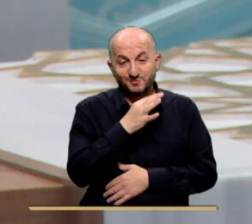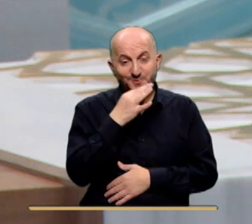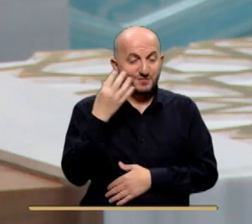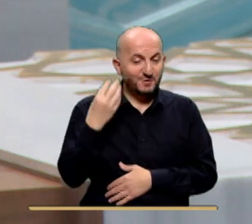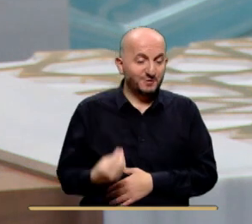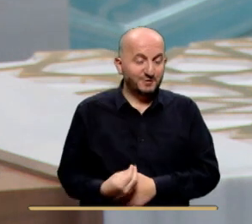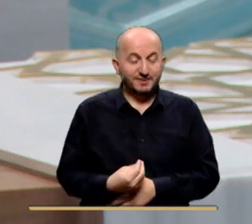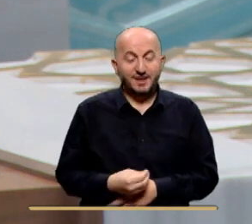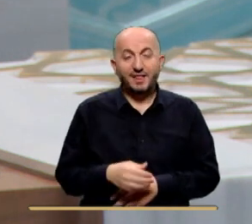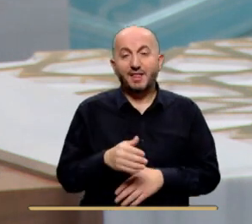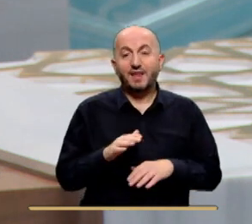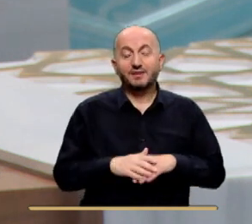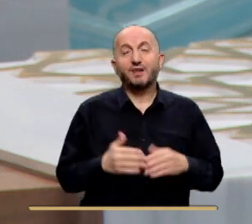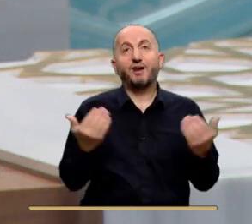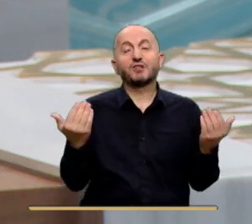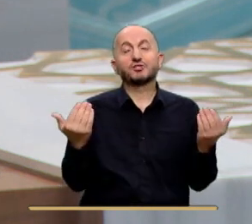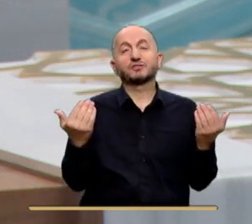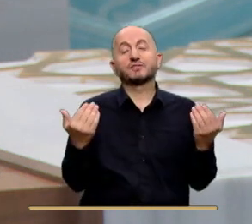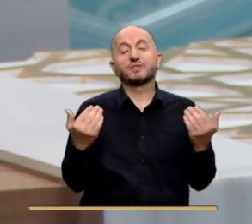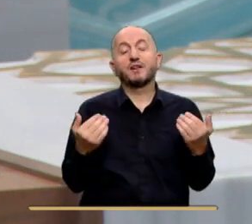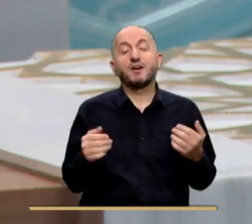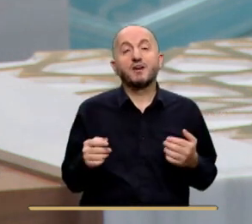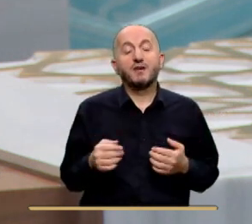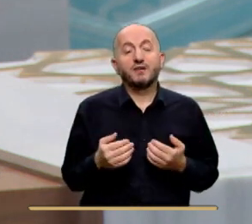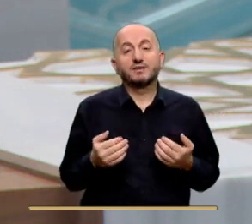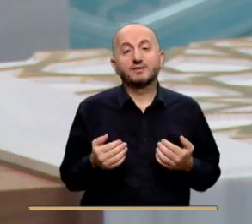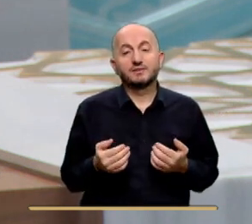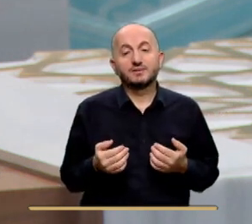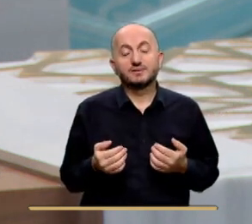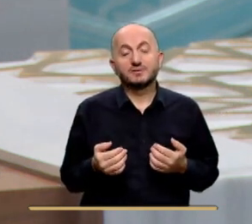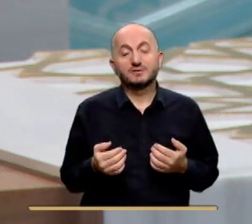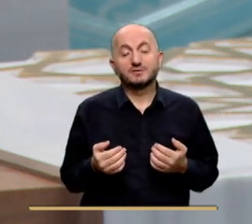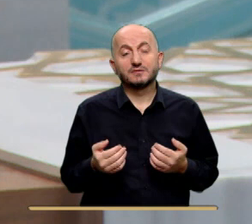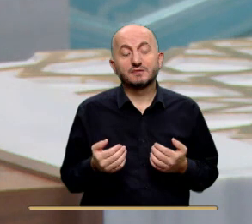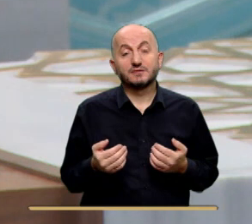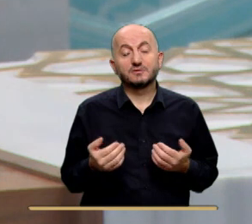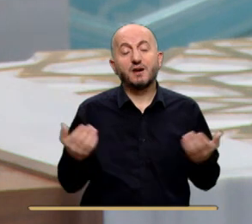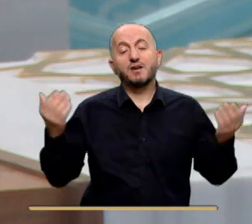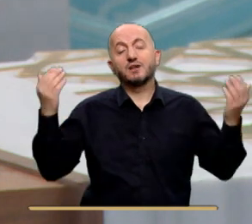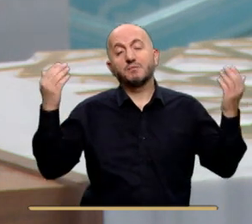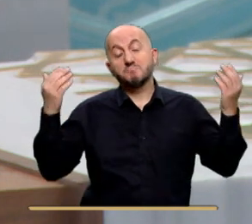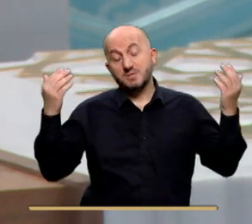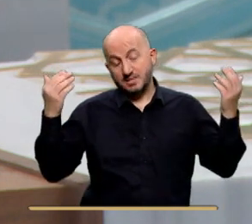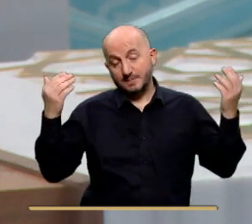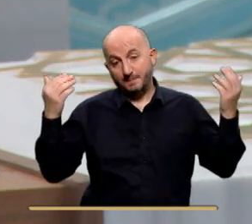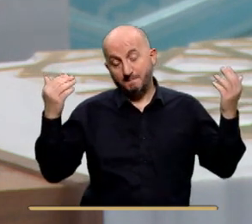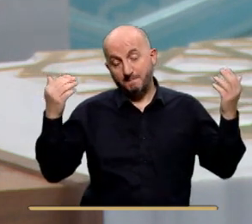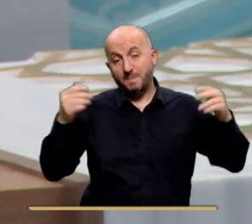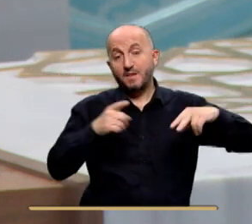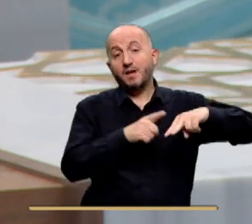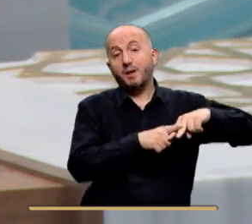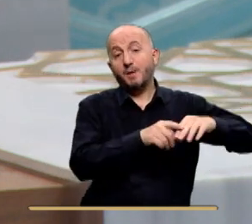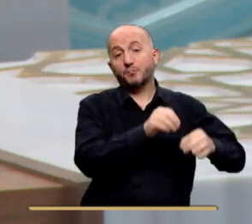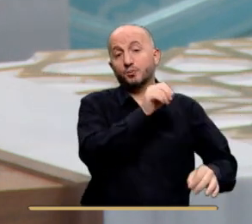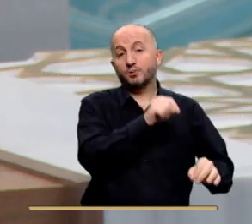oldu. Elini açtı bana. Allahümme fakkihhu fiddin. Ya Rabbi Abdullah'ı